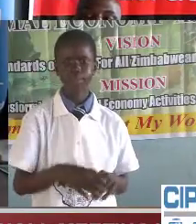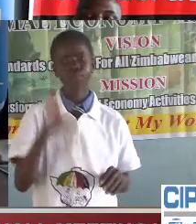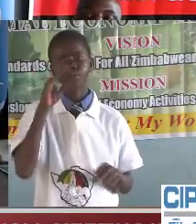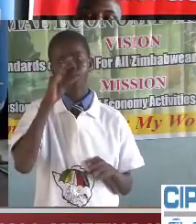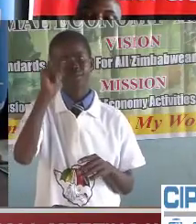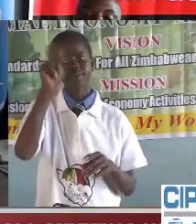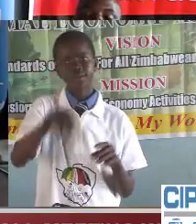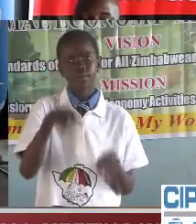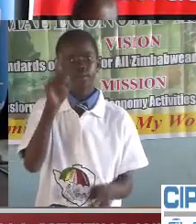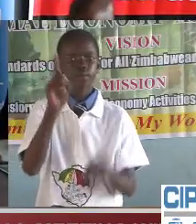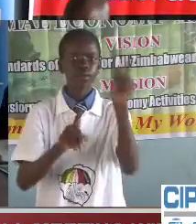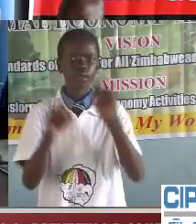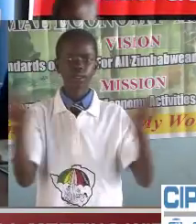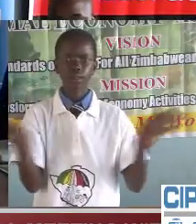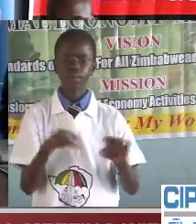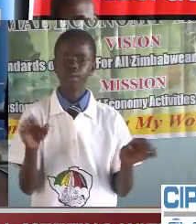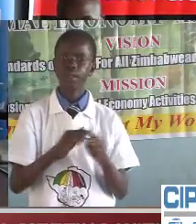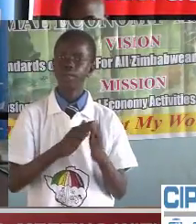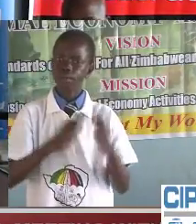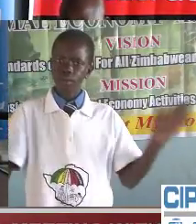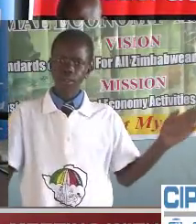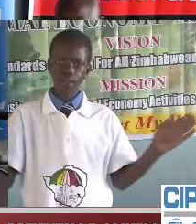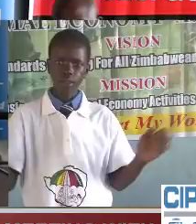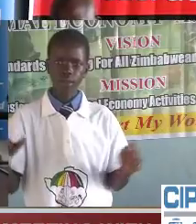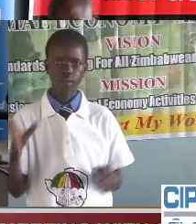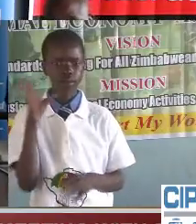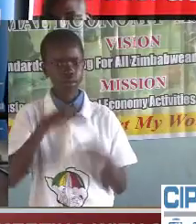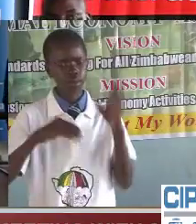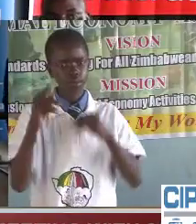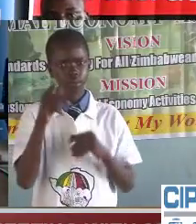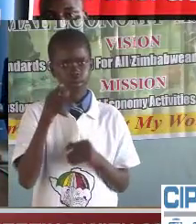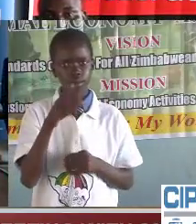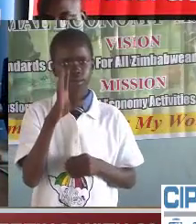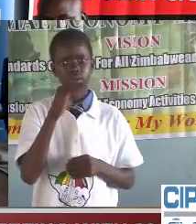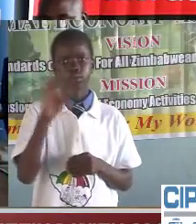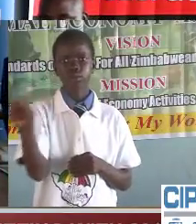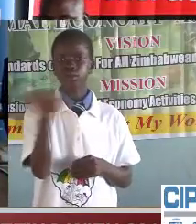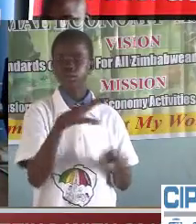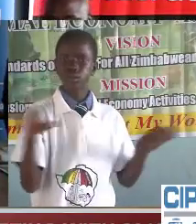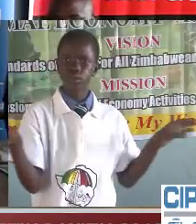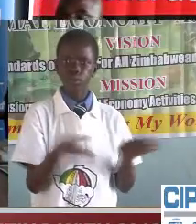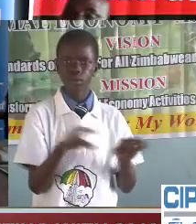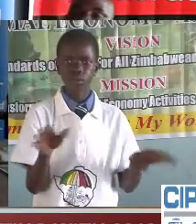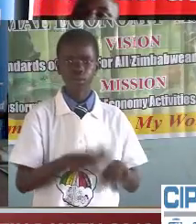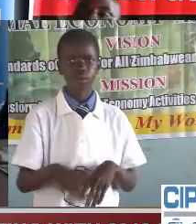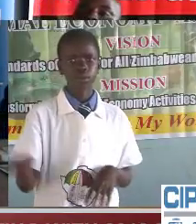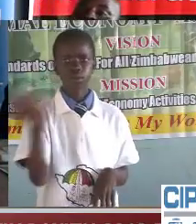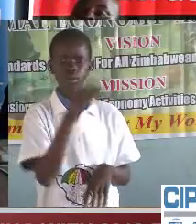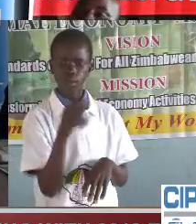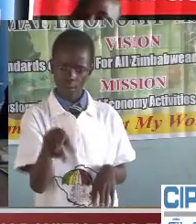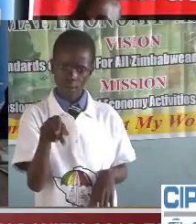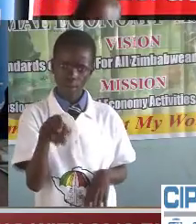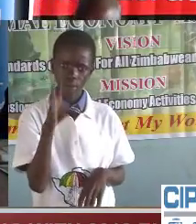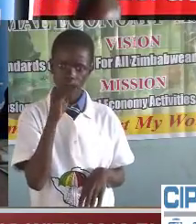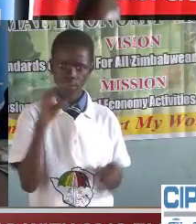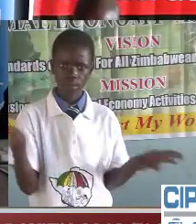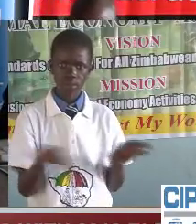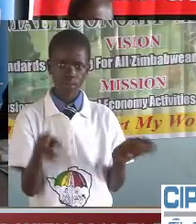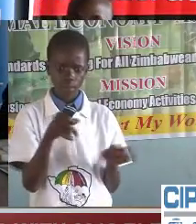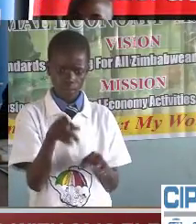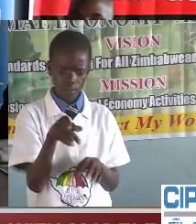makuru anotaurwa aya ma-investors okuti ayo ngati tiisu business rama-SMEs iroro